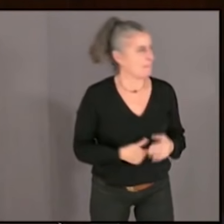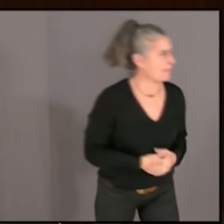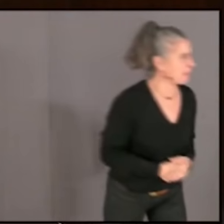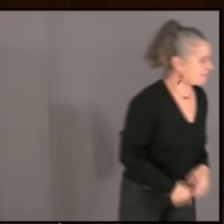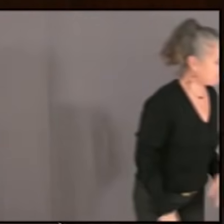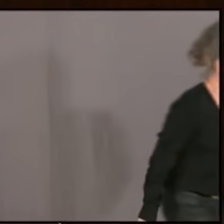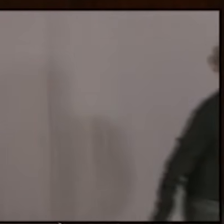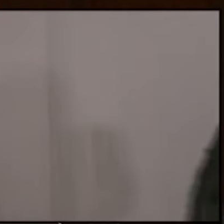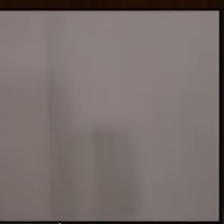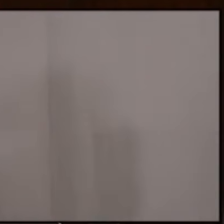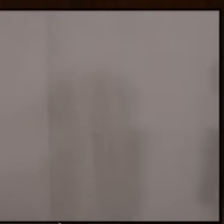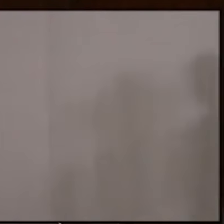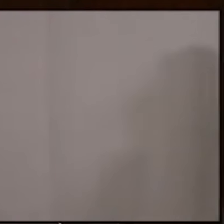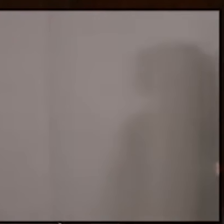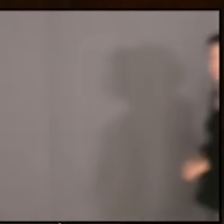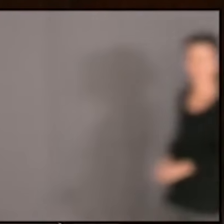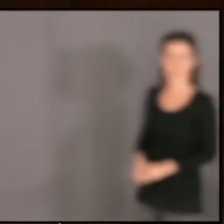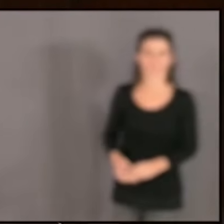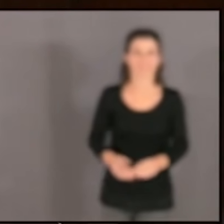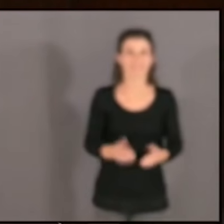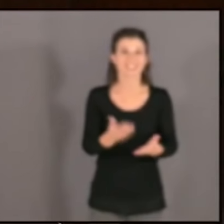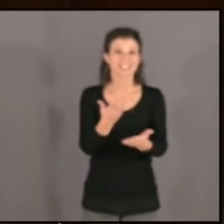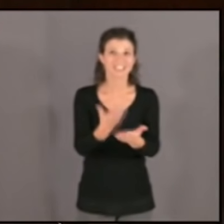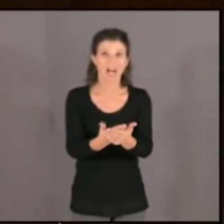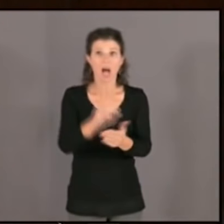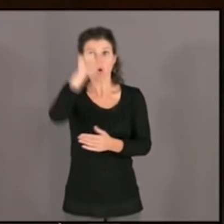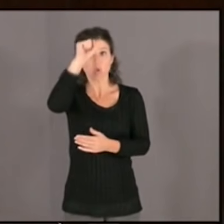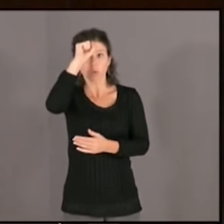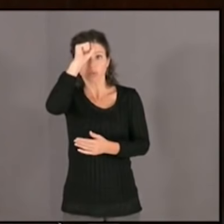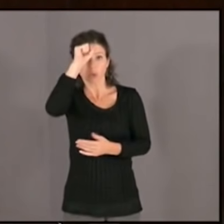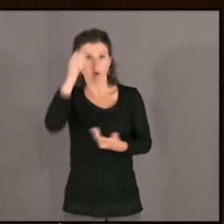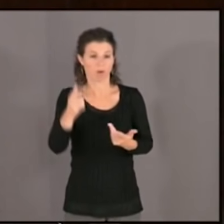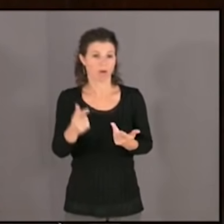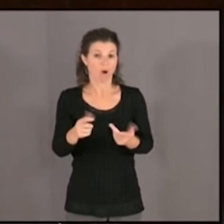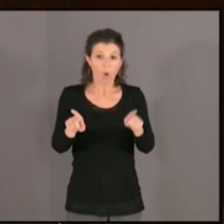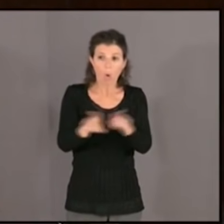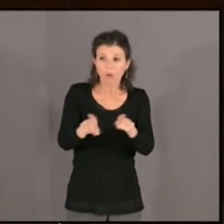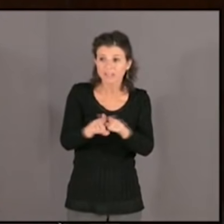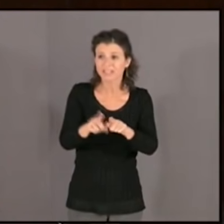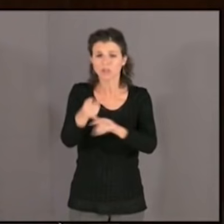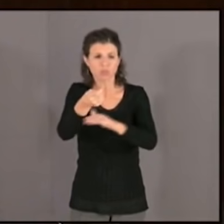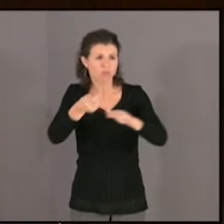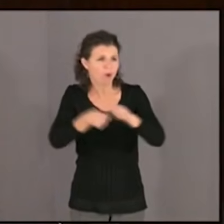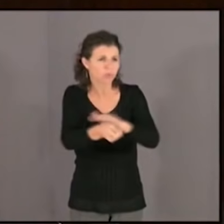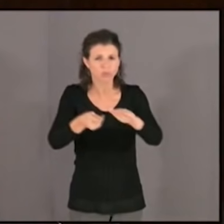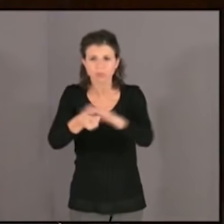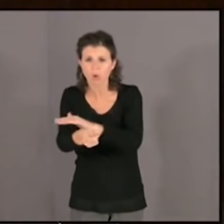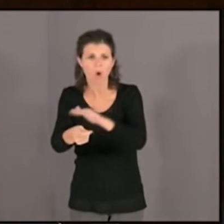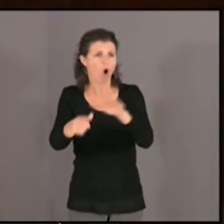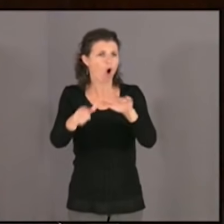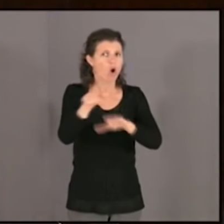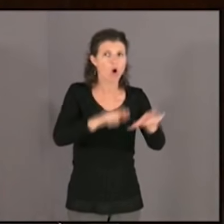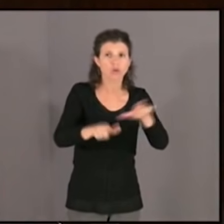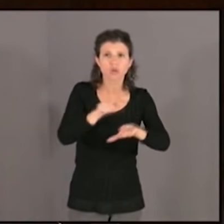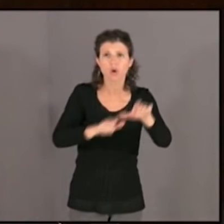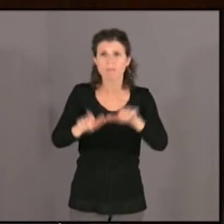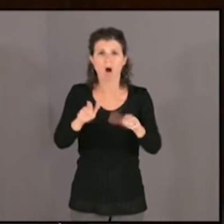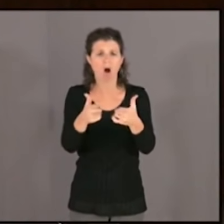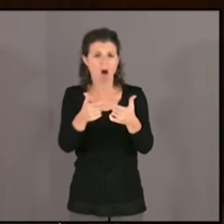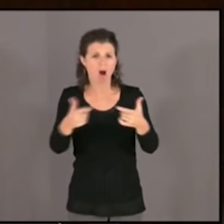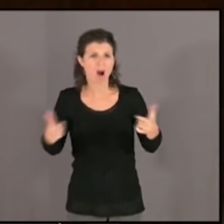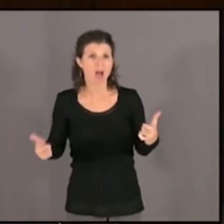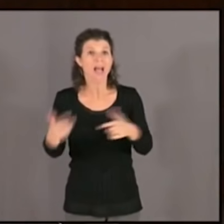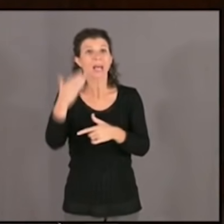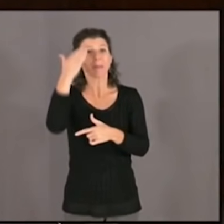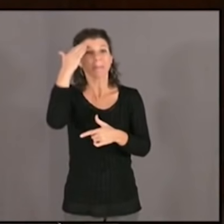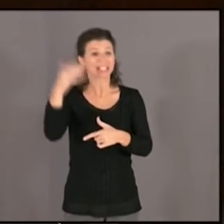et faire savoir maintenant que les subventions en tout genre, que les logements en tout genre, eh bien, en cas d'exaction de